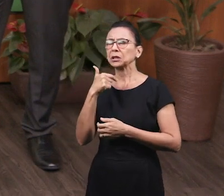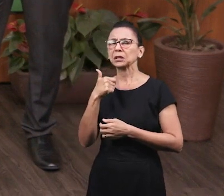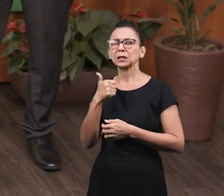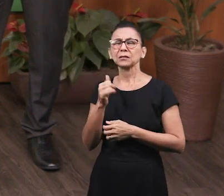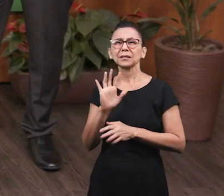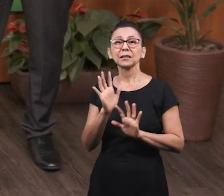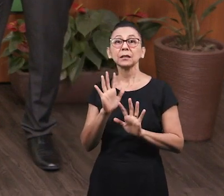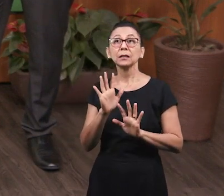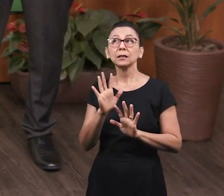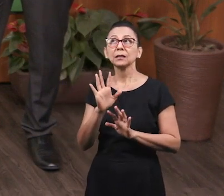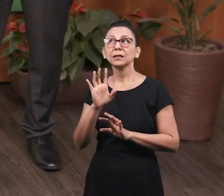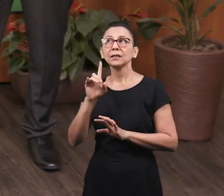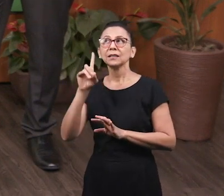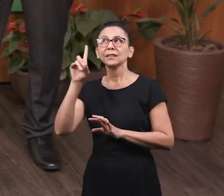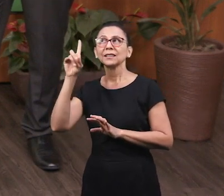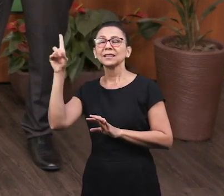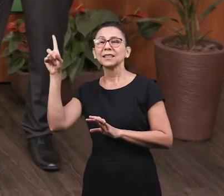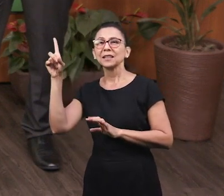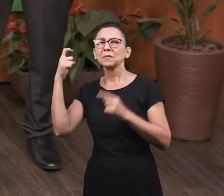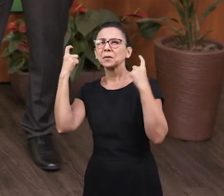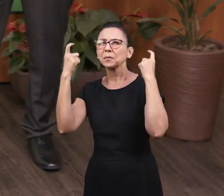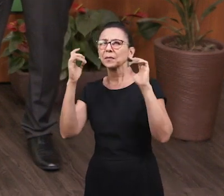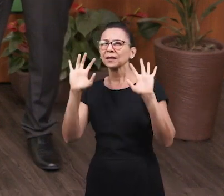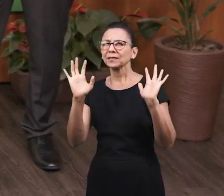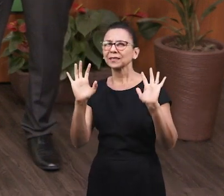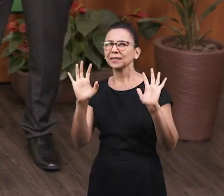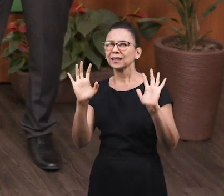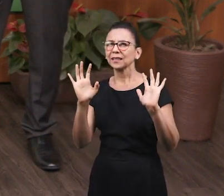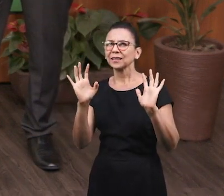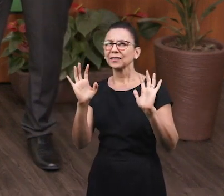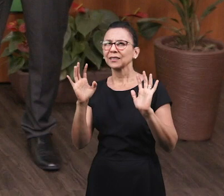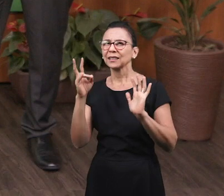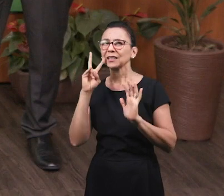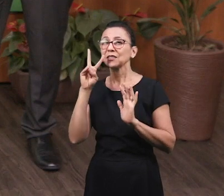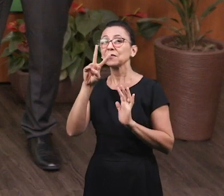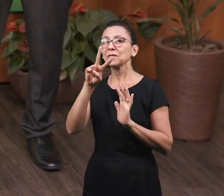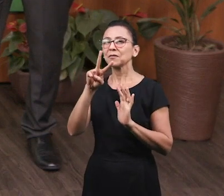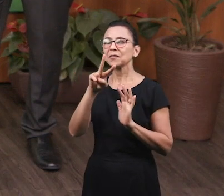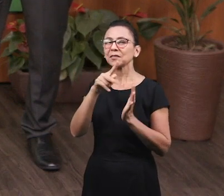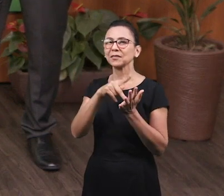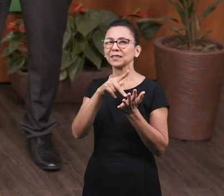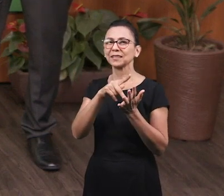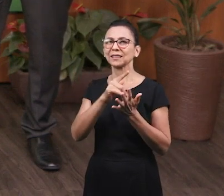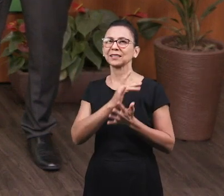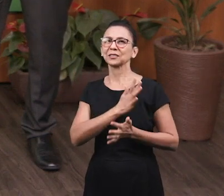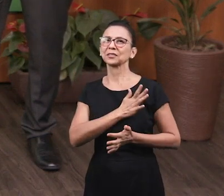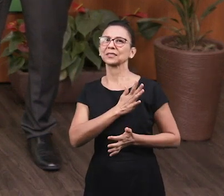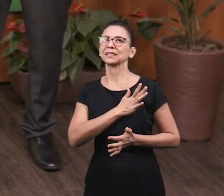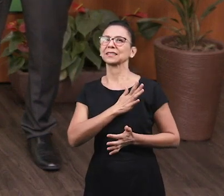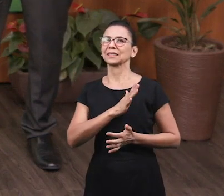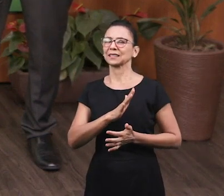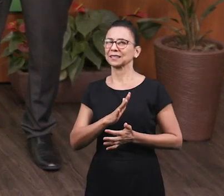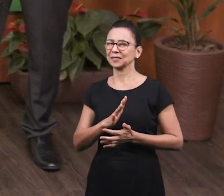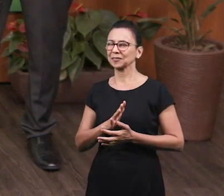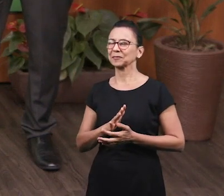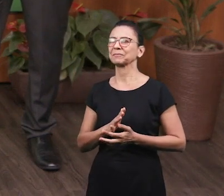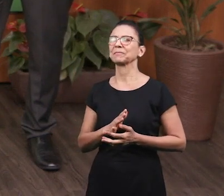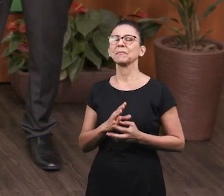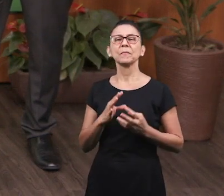discours. Dieu va regarder et ce qui va lui plaire, c'est la sincérité de votre